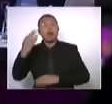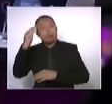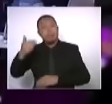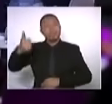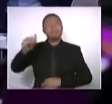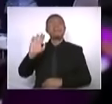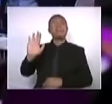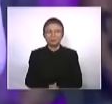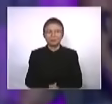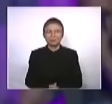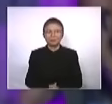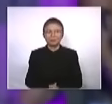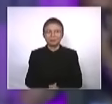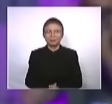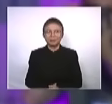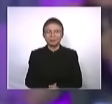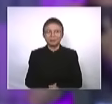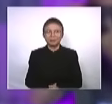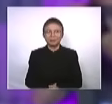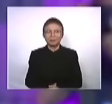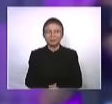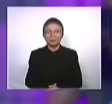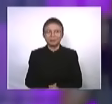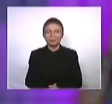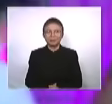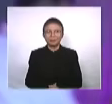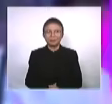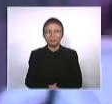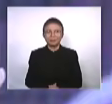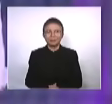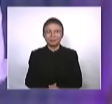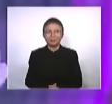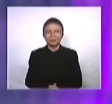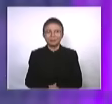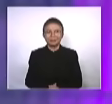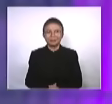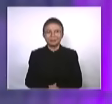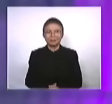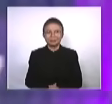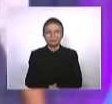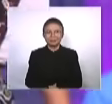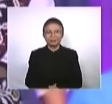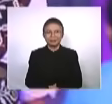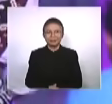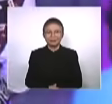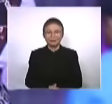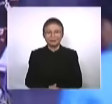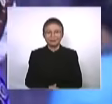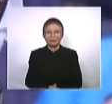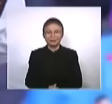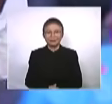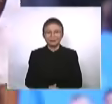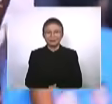sesuatu yang sebenarnya etis apa tidak etis misalnya begitu walaupun tadi sudah disebutkan bahwa aturan hebat